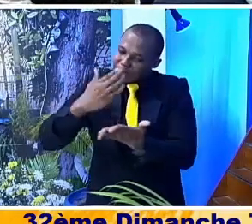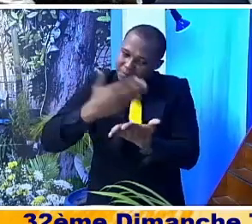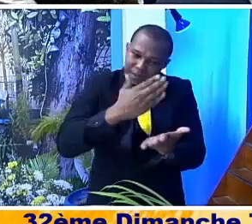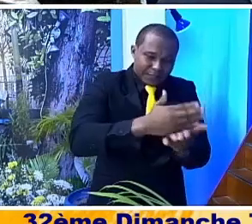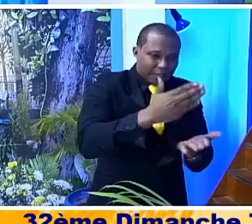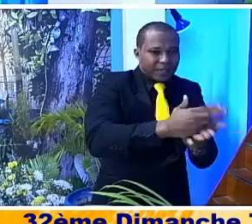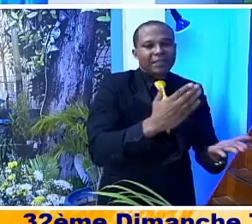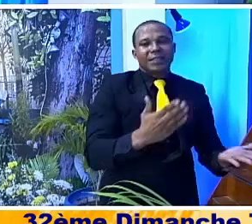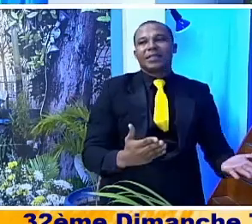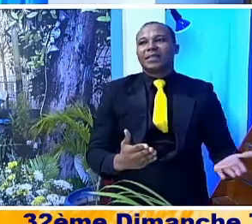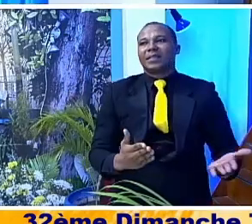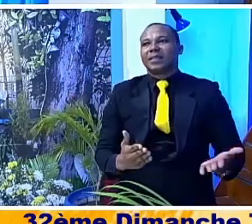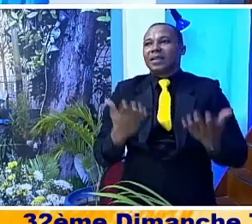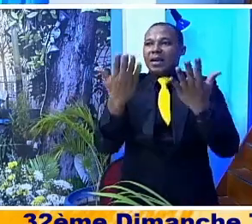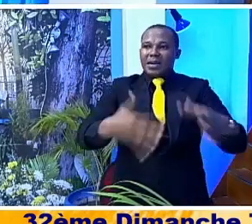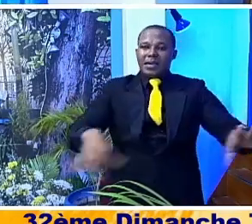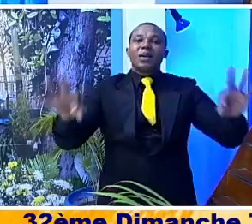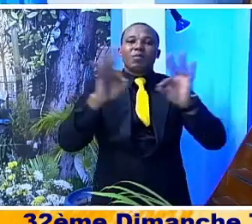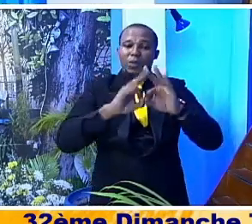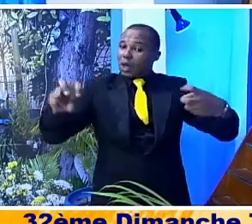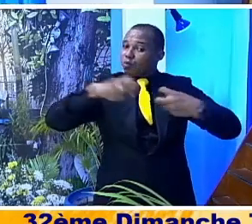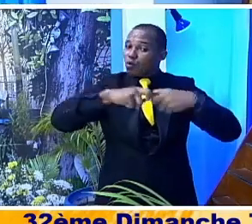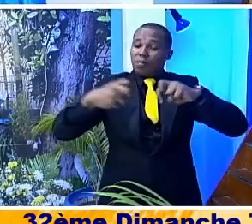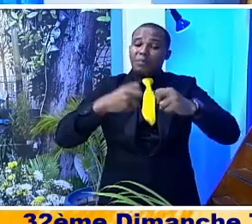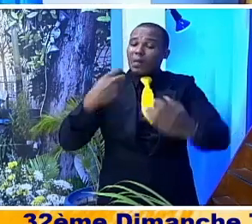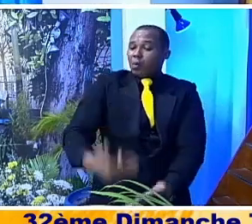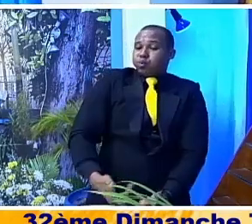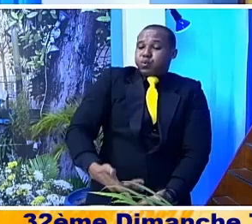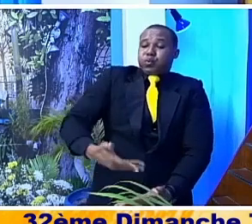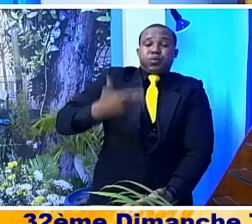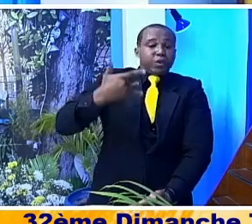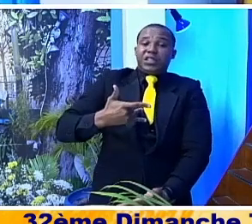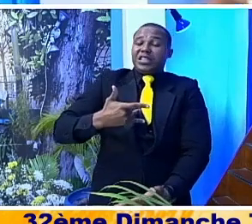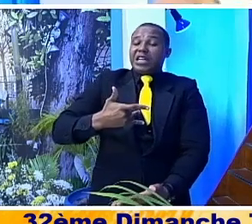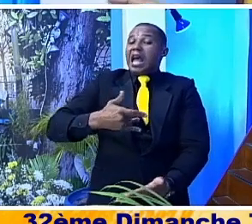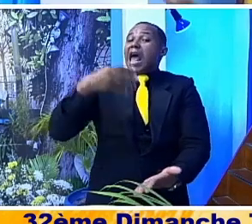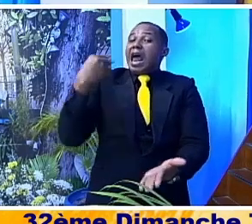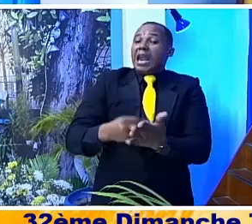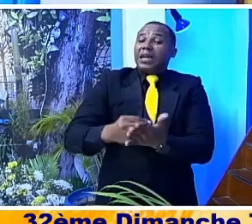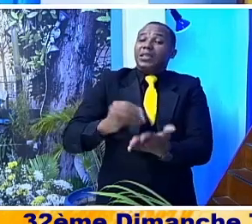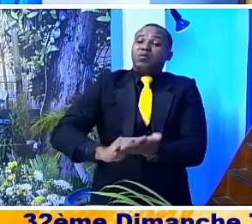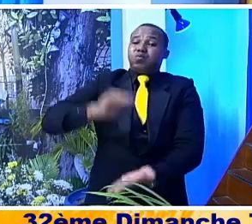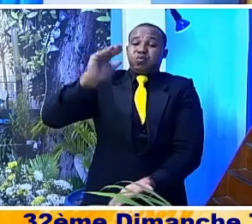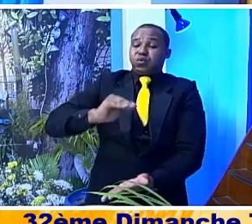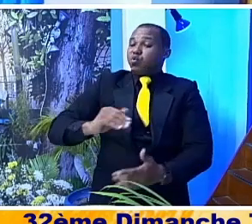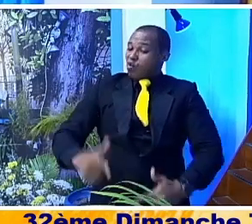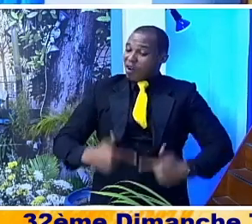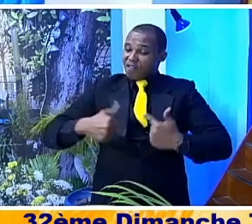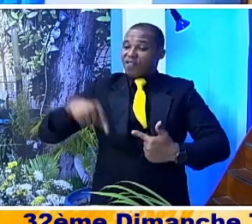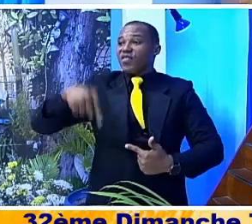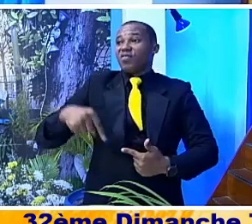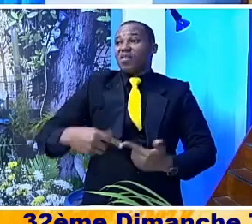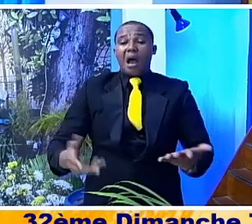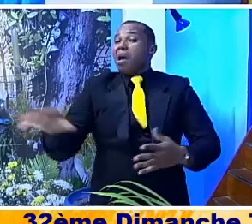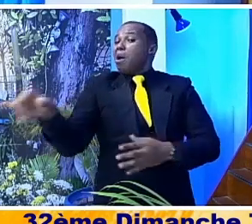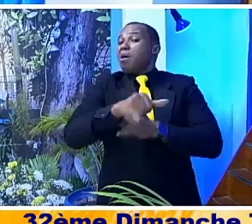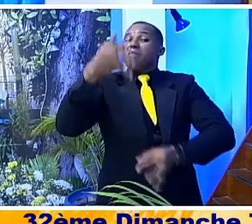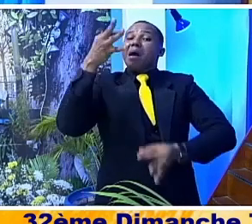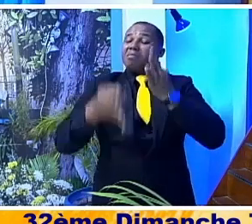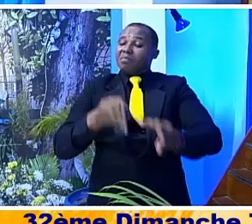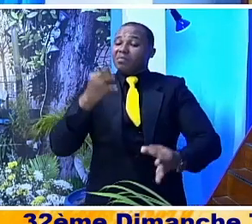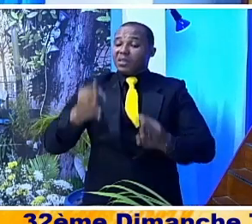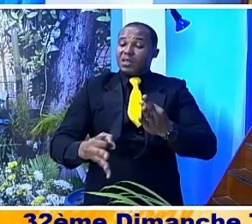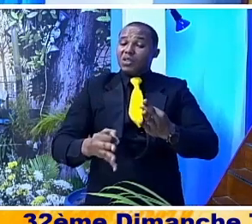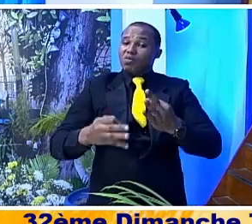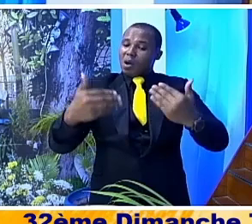rien kounye là dans contexte ça pour riche plein l'argent pour vivre là même si vous avez l'argent va vivre